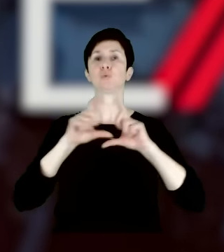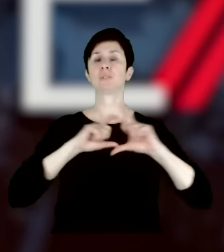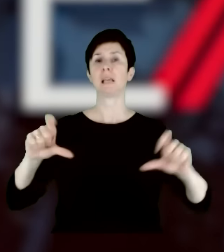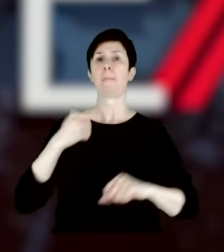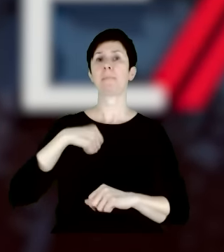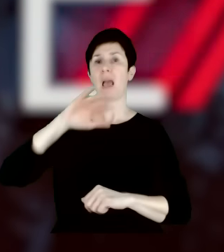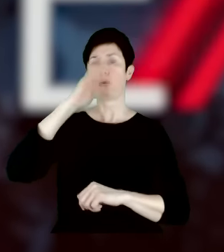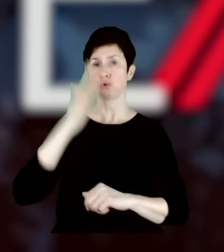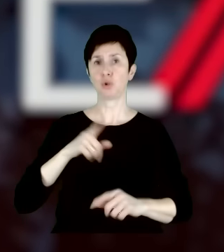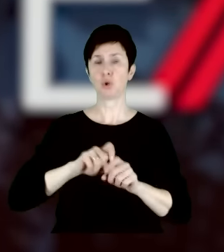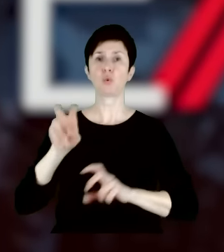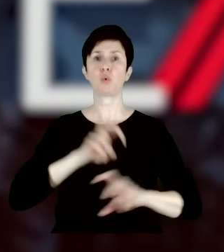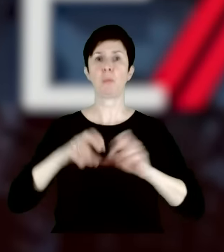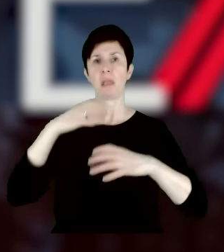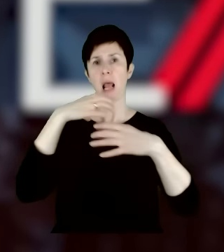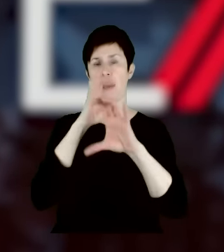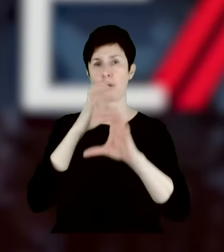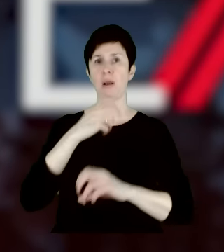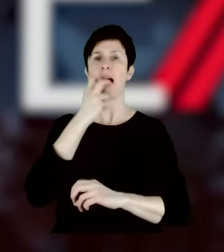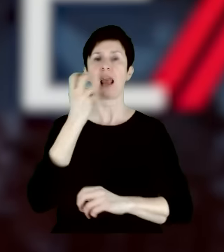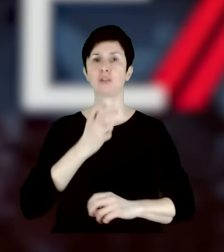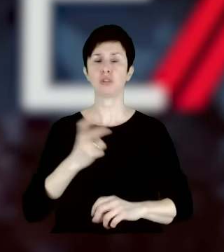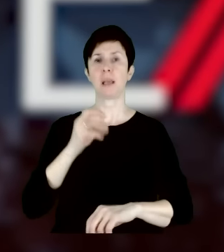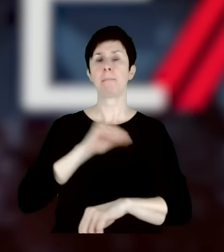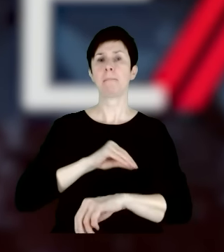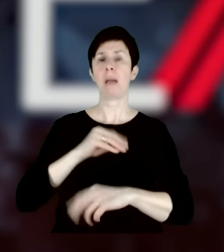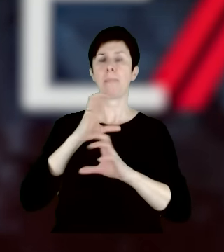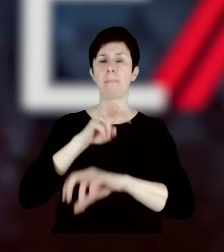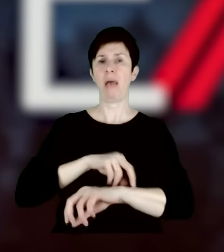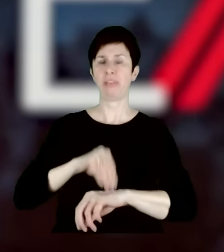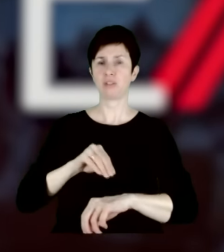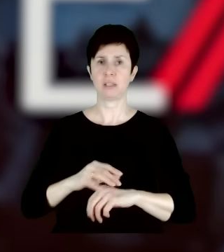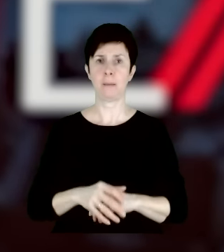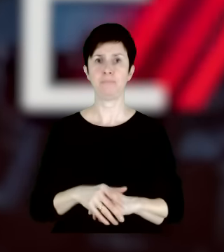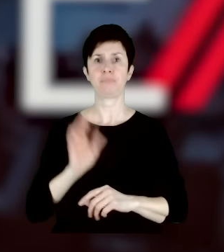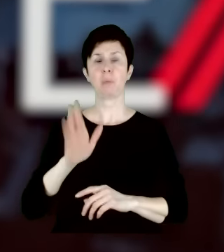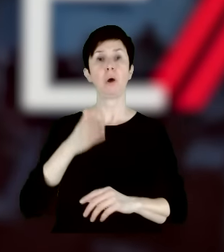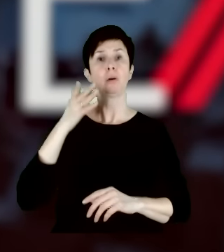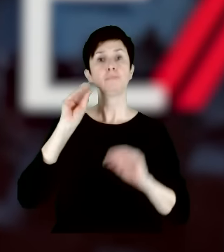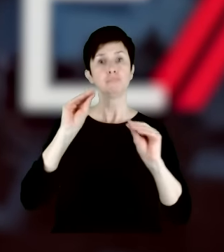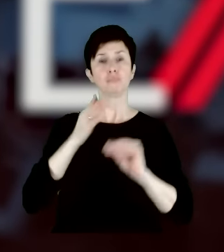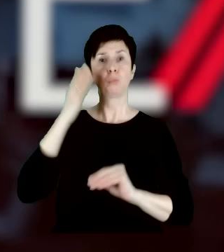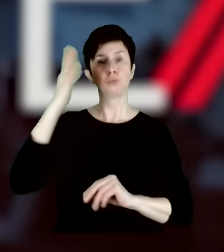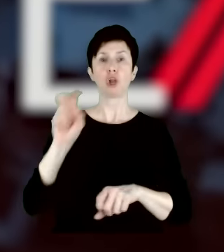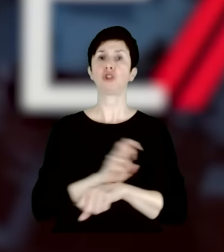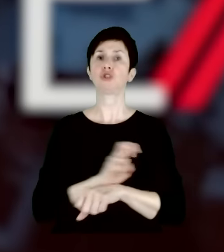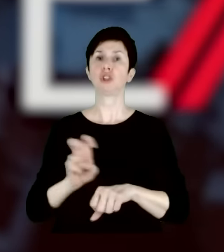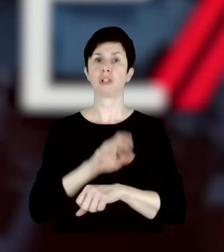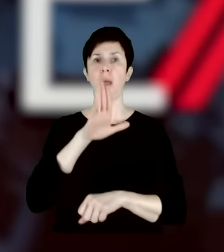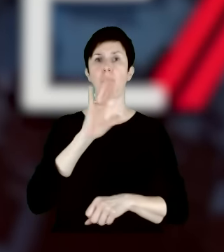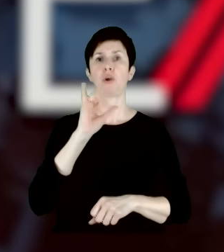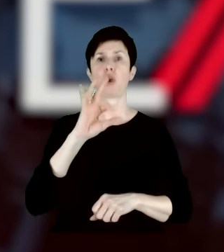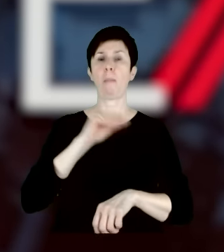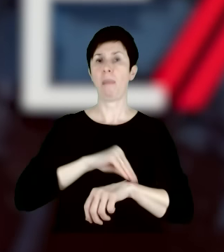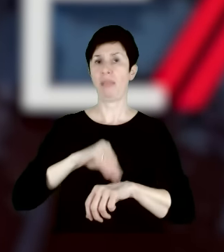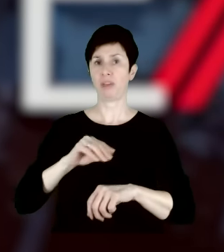Dowodem uruchomienie laboratorium elektronicznej aparatury medycznej. Placówka będzie kształcić przyszłych studentów inżynierii biomedycznej, a